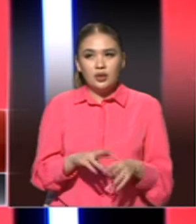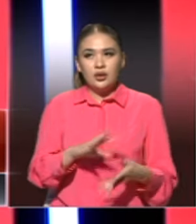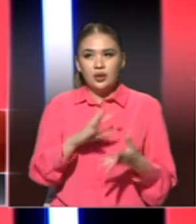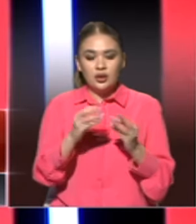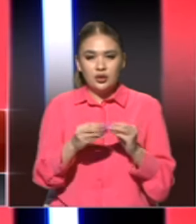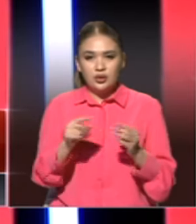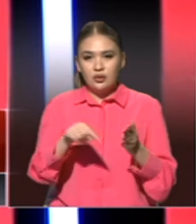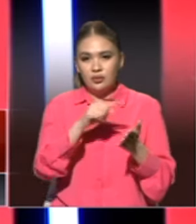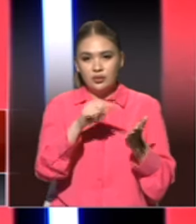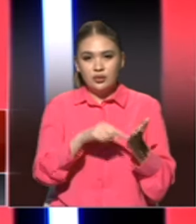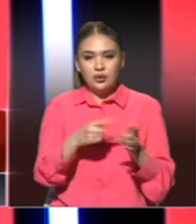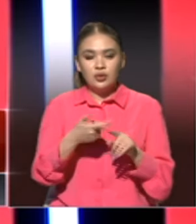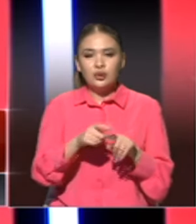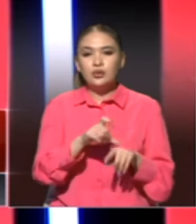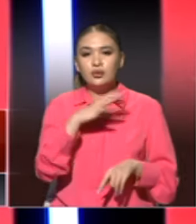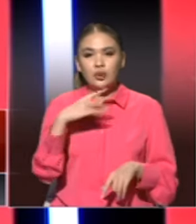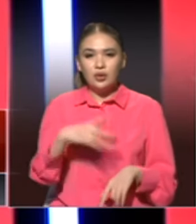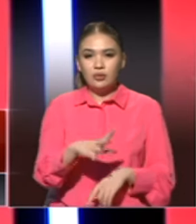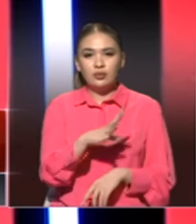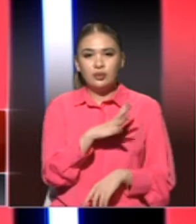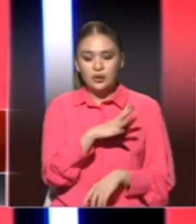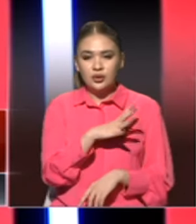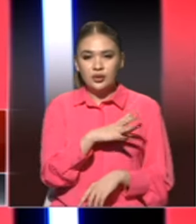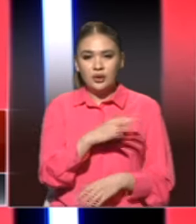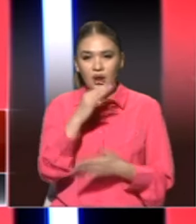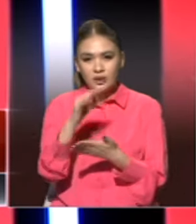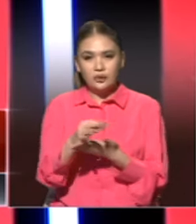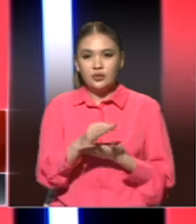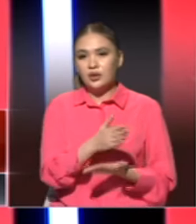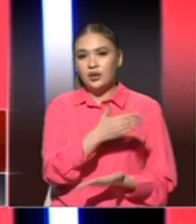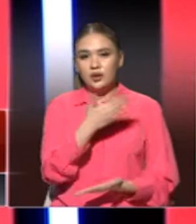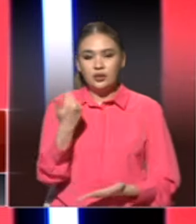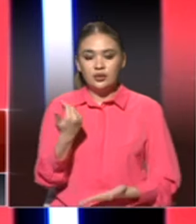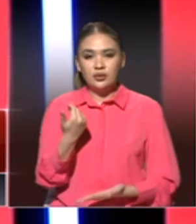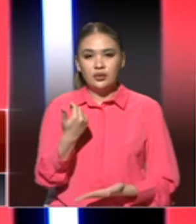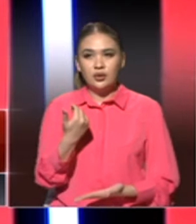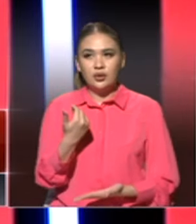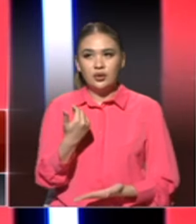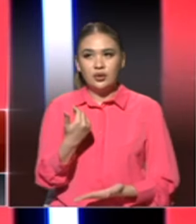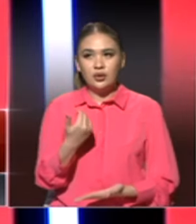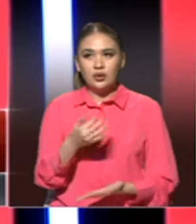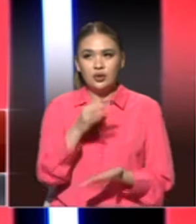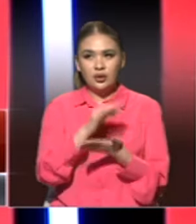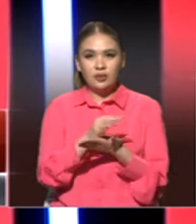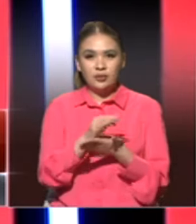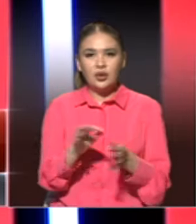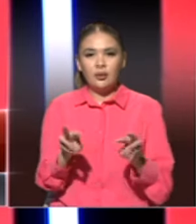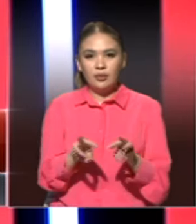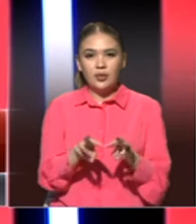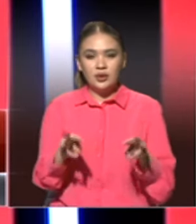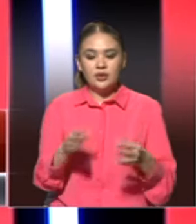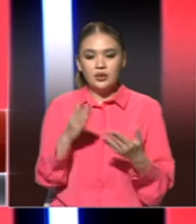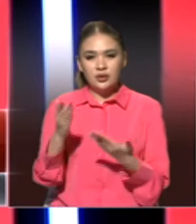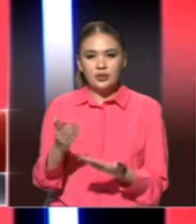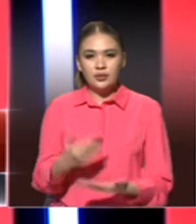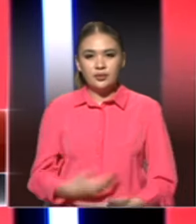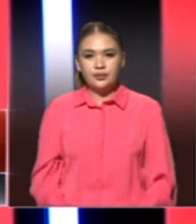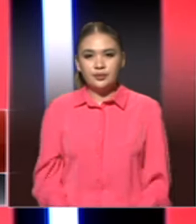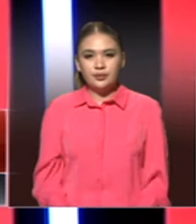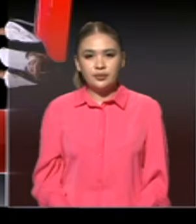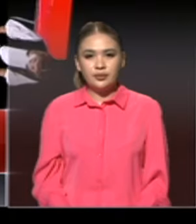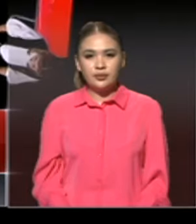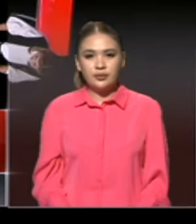өзекті сұрақтарымыз өте көп еді. Өкінішке қарай жауабымызды ала алмай тұрмыз. Бұл біздің жауапты министрліктің назарына. Әрі